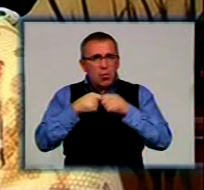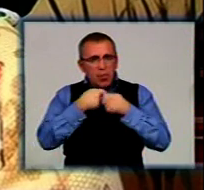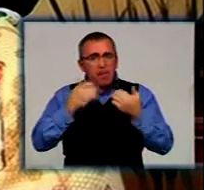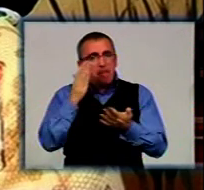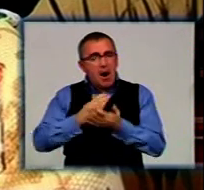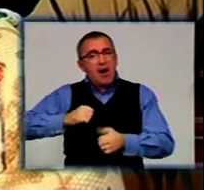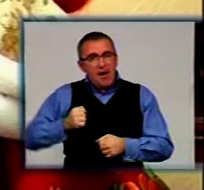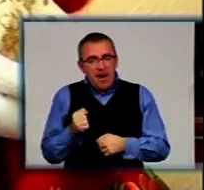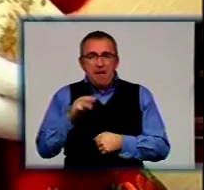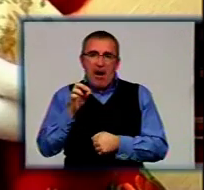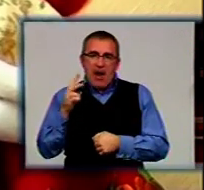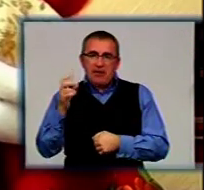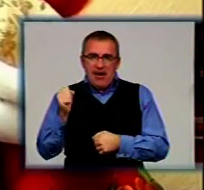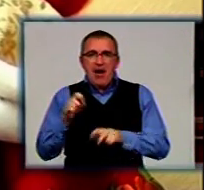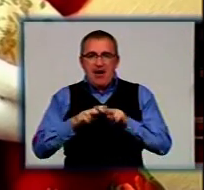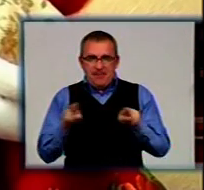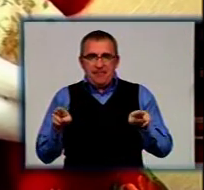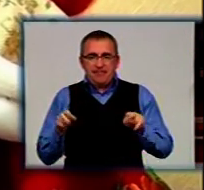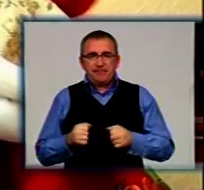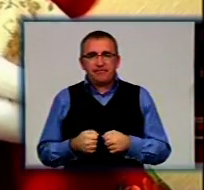подругу – теж Меланку.